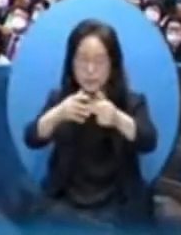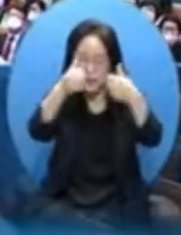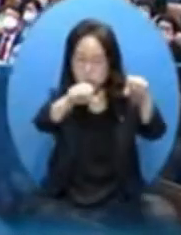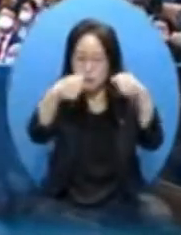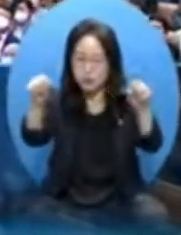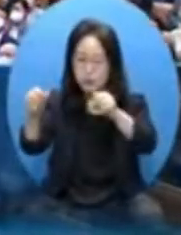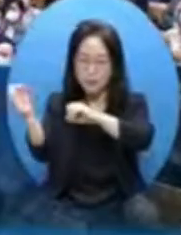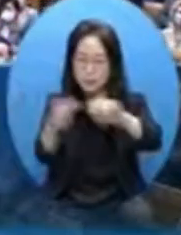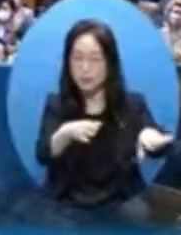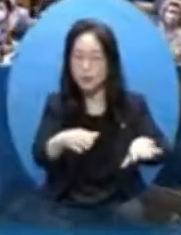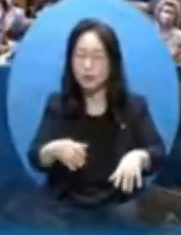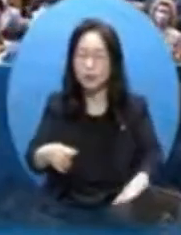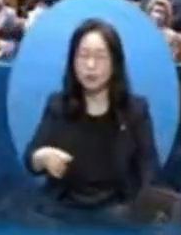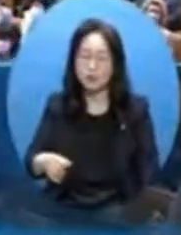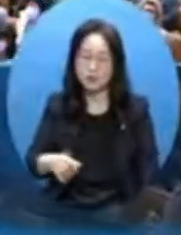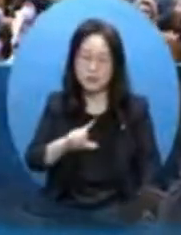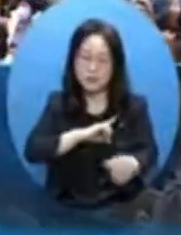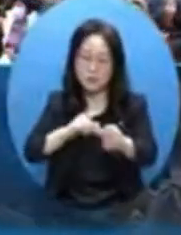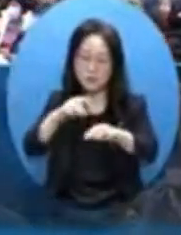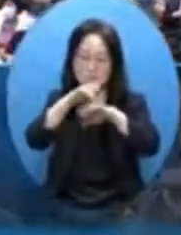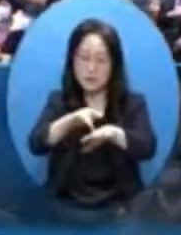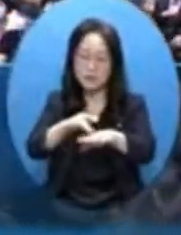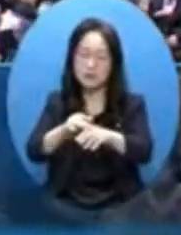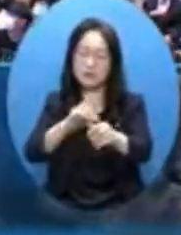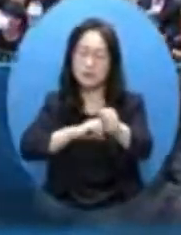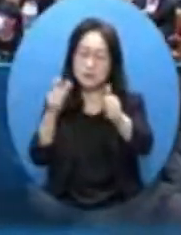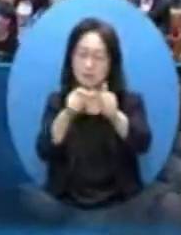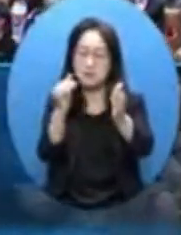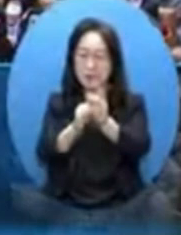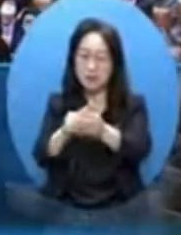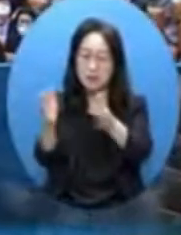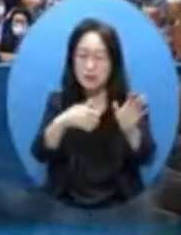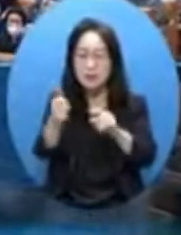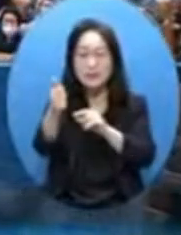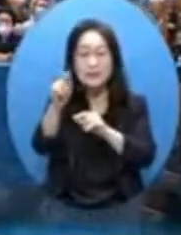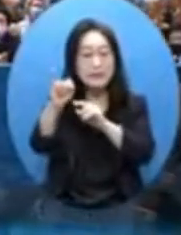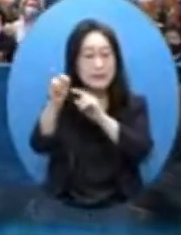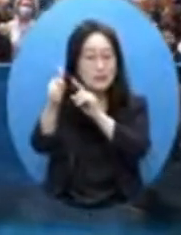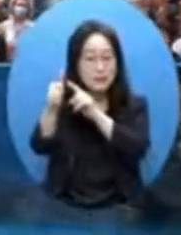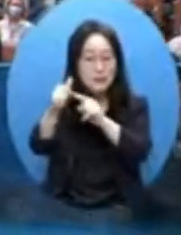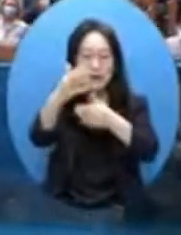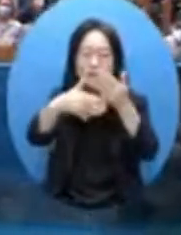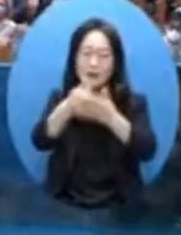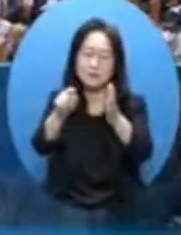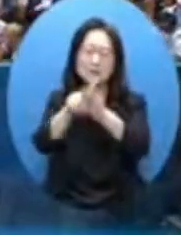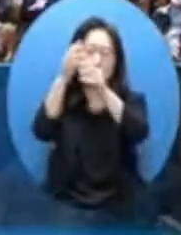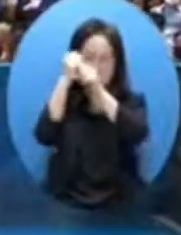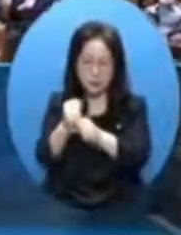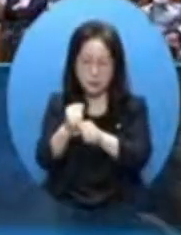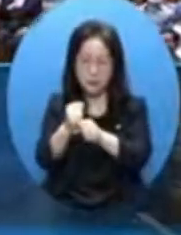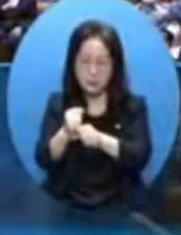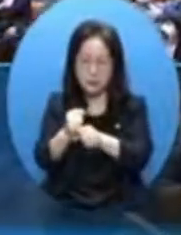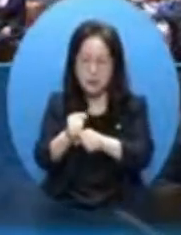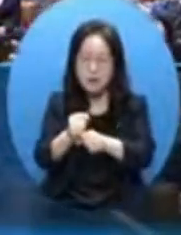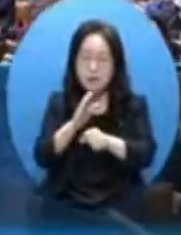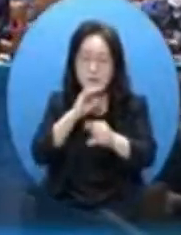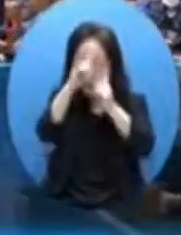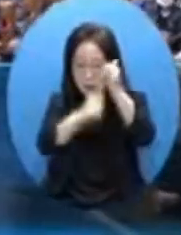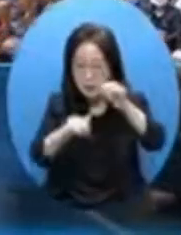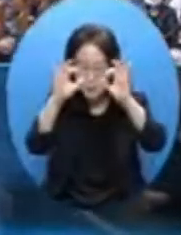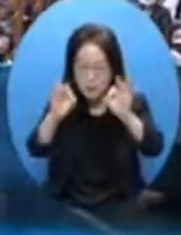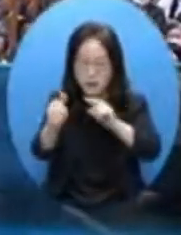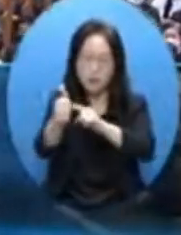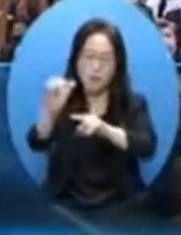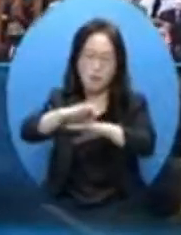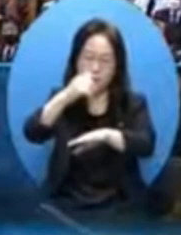루스도네라 일컬었더라. 히스기야가 이스라엘 하나님 야훼를 의지하였는데 그의 전후 유다 여러 왕 중에 그러한 자가